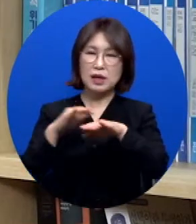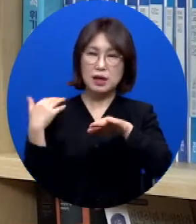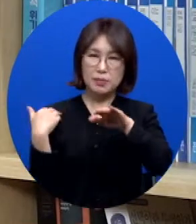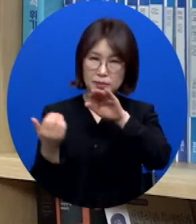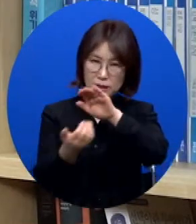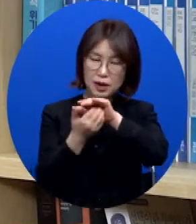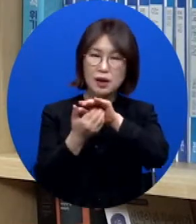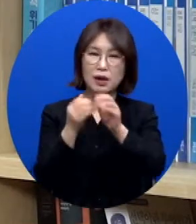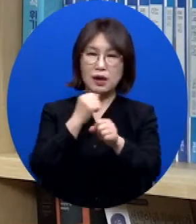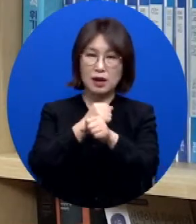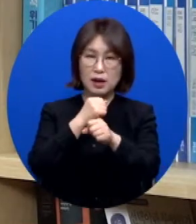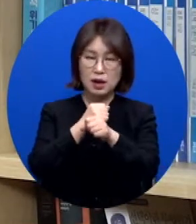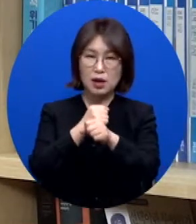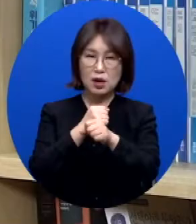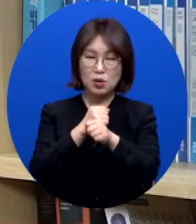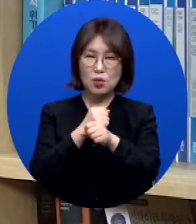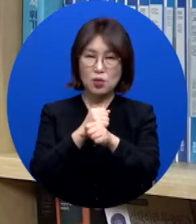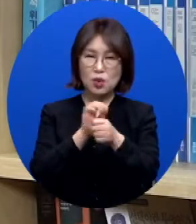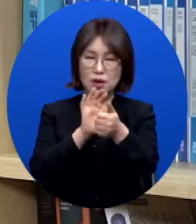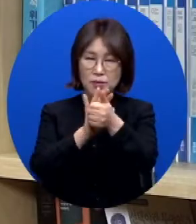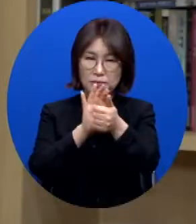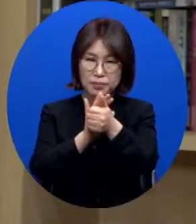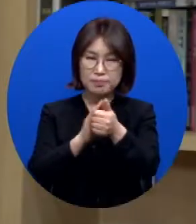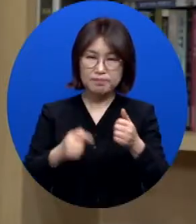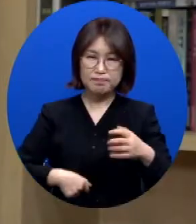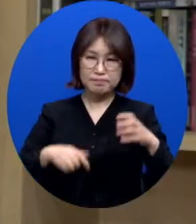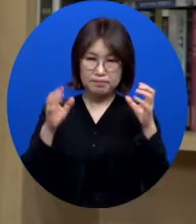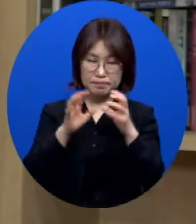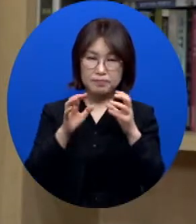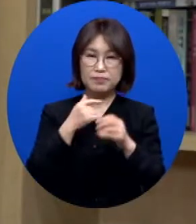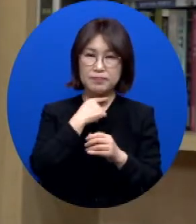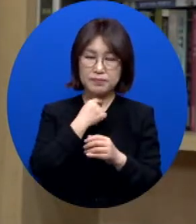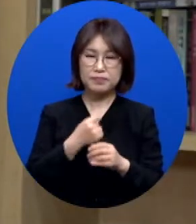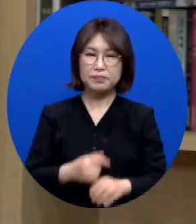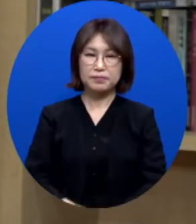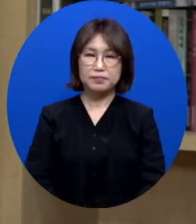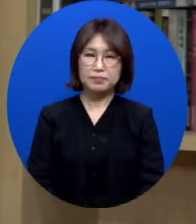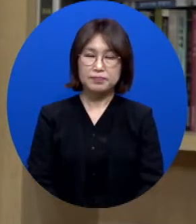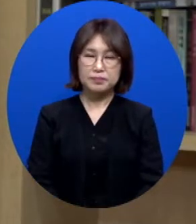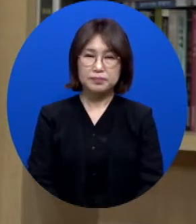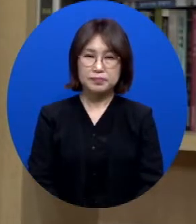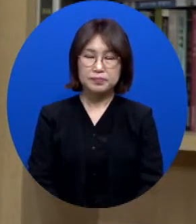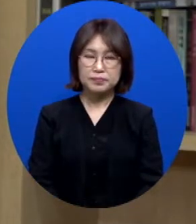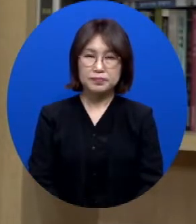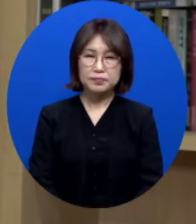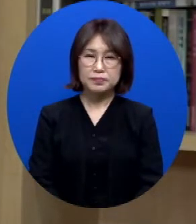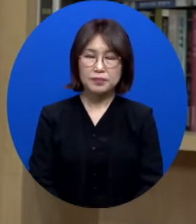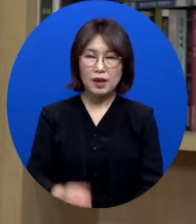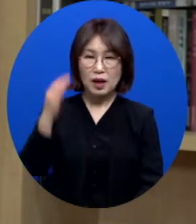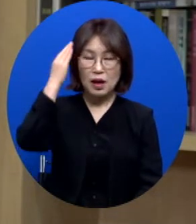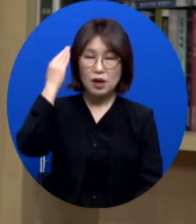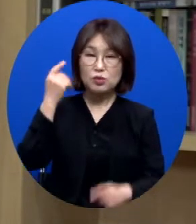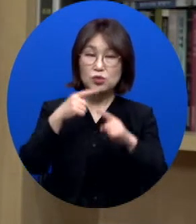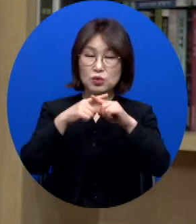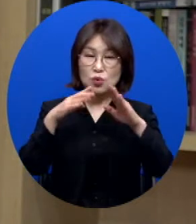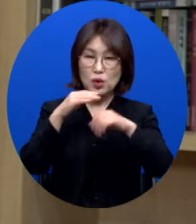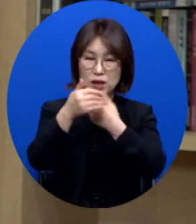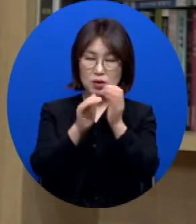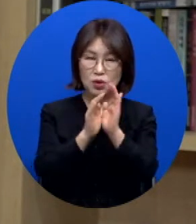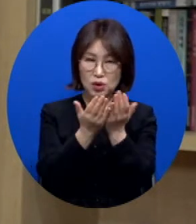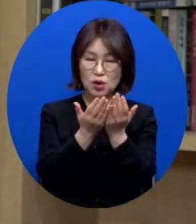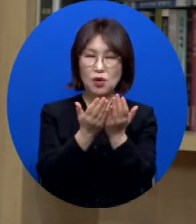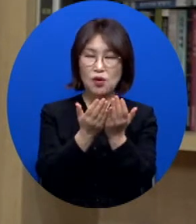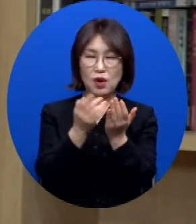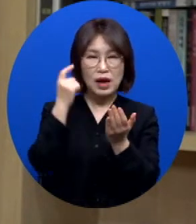수 있도록 협력을 하겠습니다. 잠깐 언급을 해주셨는데 요즘 이 한국교회 성경적인 어떤